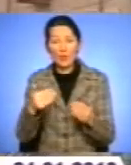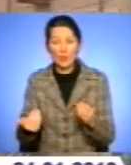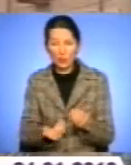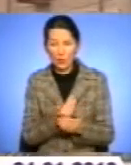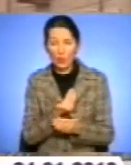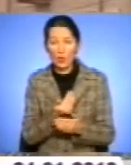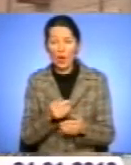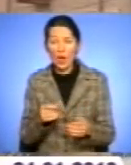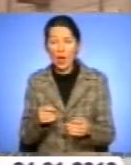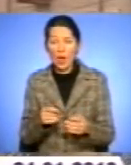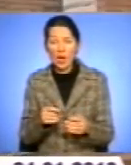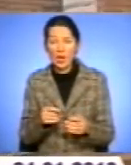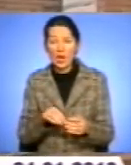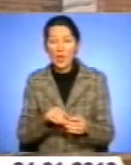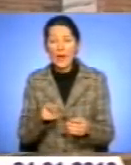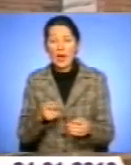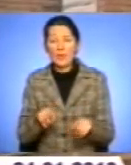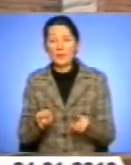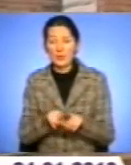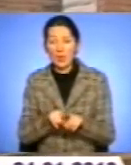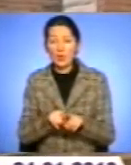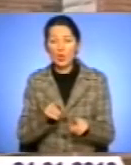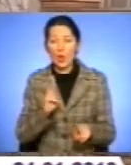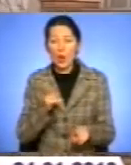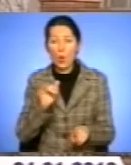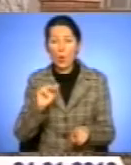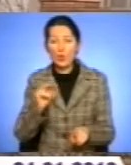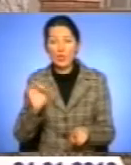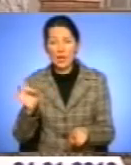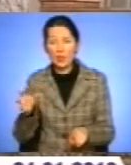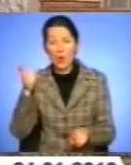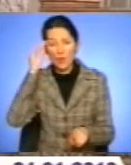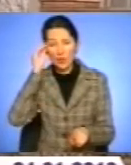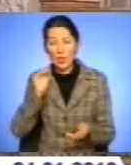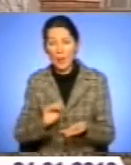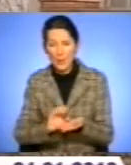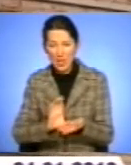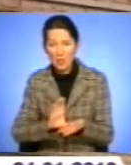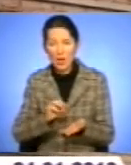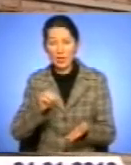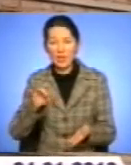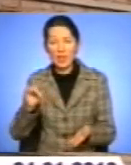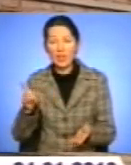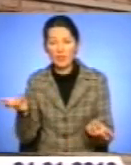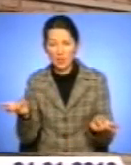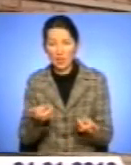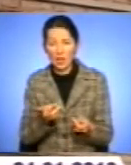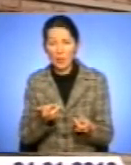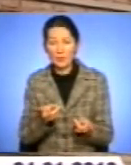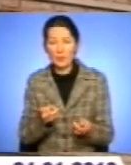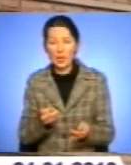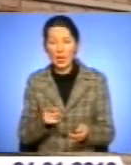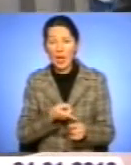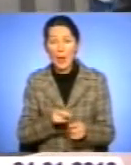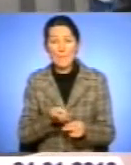розумієте, від того, хто на кінці цієї труби. Бо він рахується економічно. Інакше ми